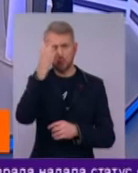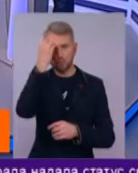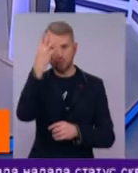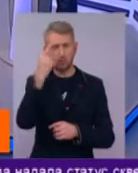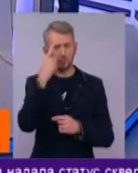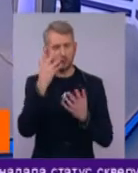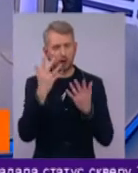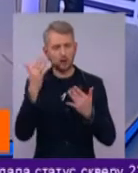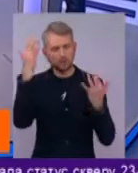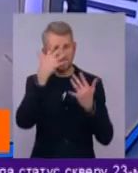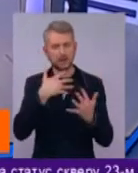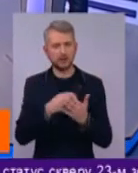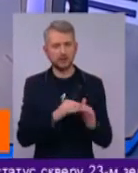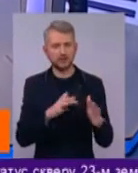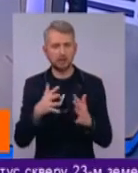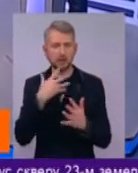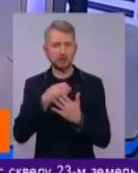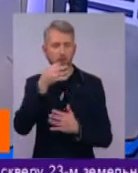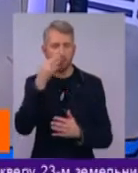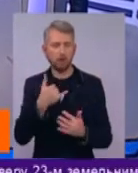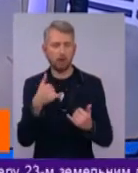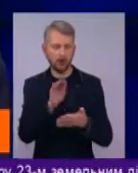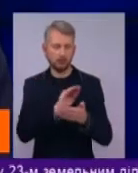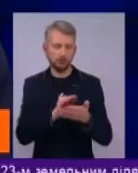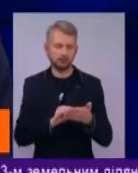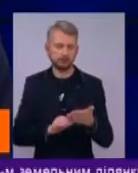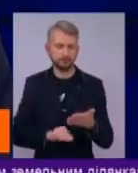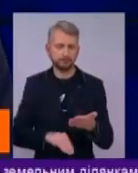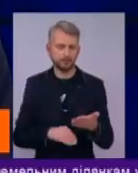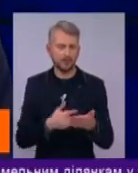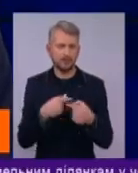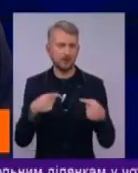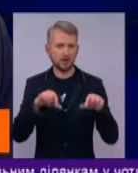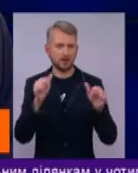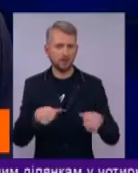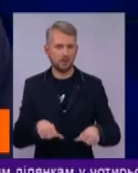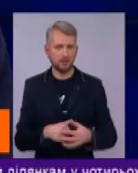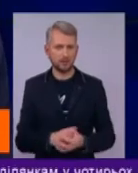осмыслили свои события и свой опыт, теперь излагают, ну, в разной форме.